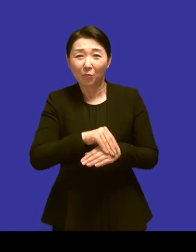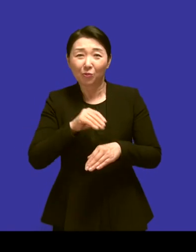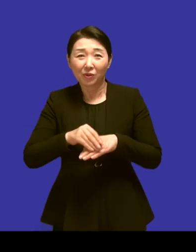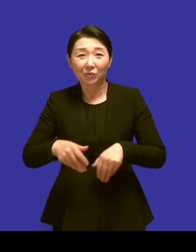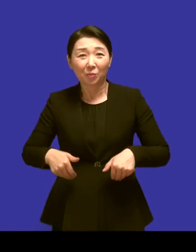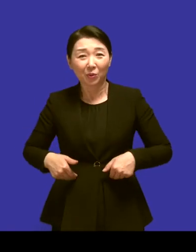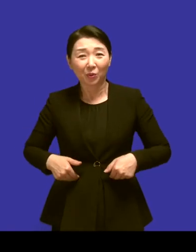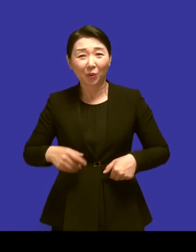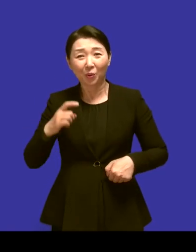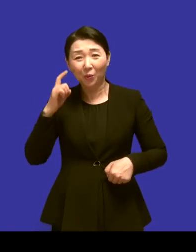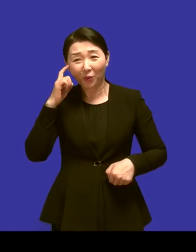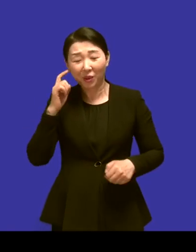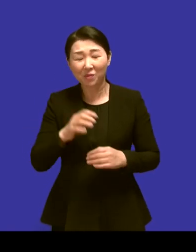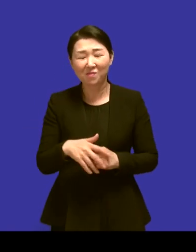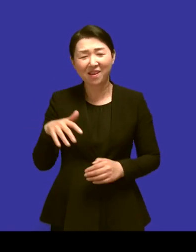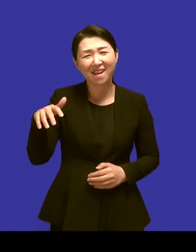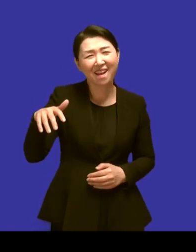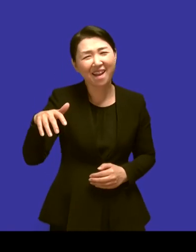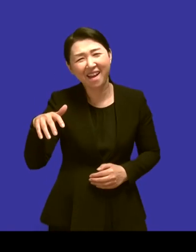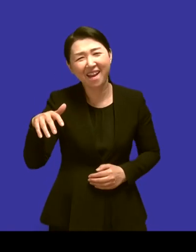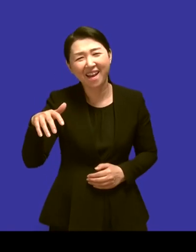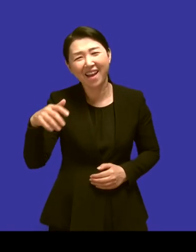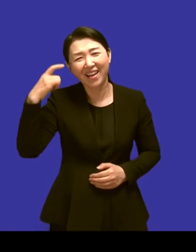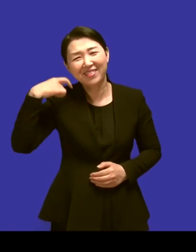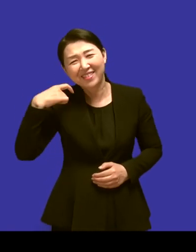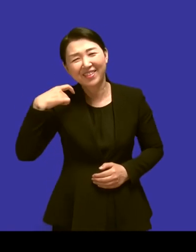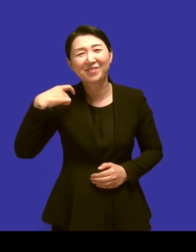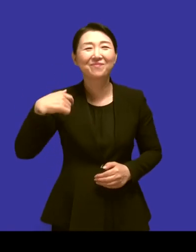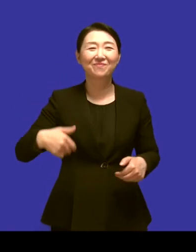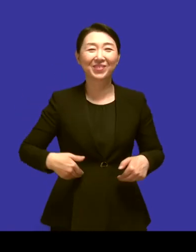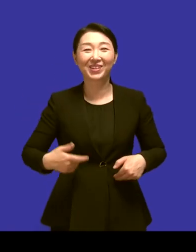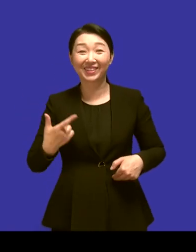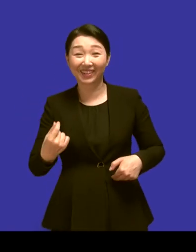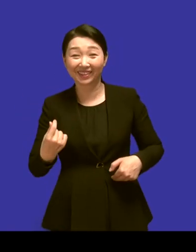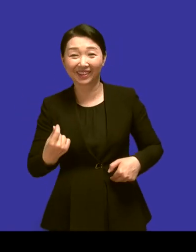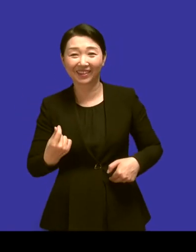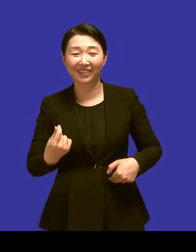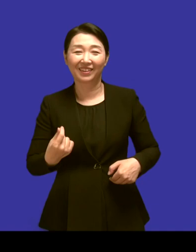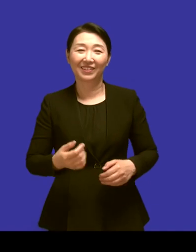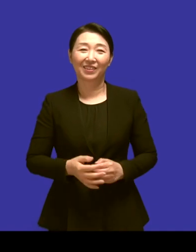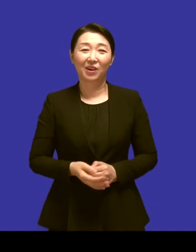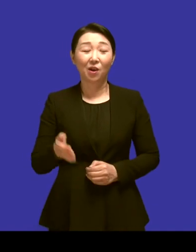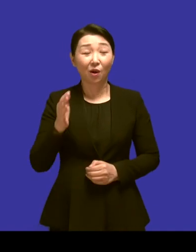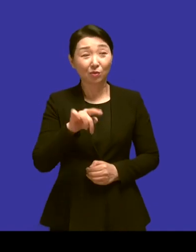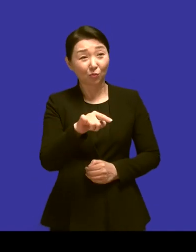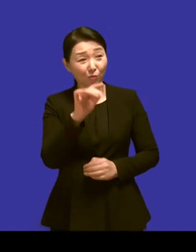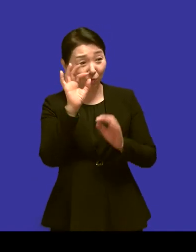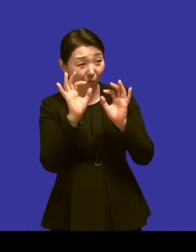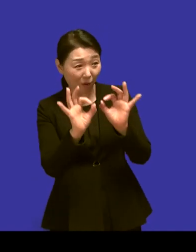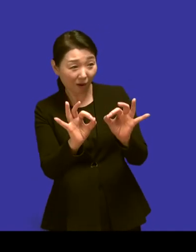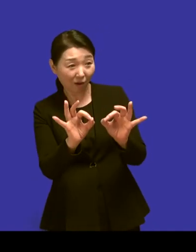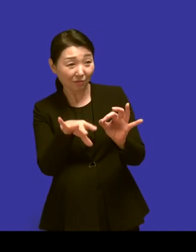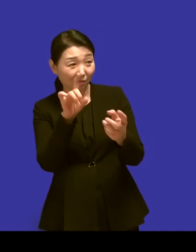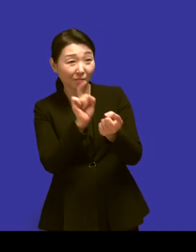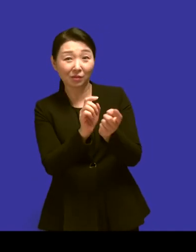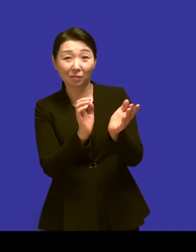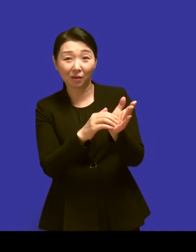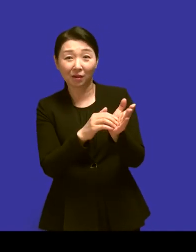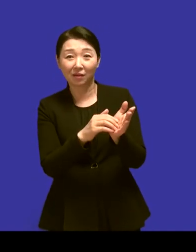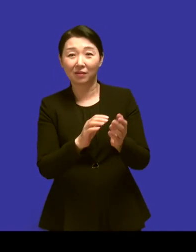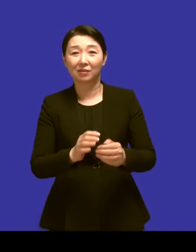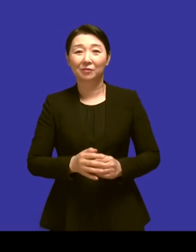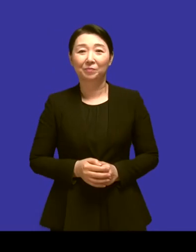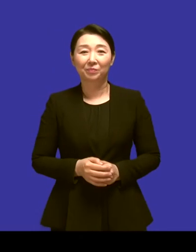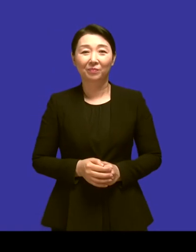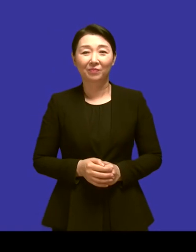생각하거든요. 뭔가 막 약간 뭐 이런 느낌이 있고 막 그런 그래야 된다고 생각하는데 뭔가 오늘 처음 만나는데 초면부터